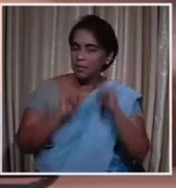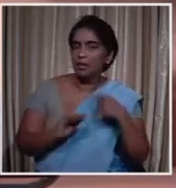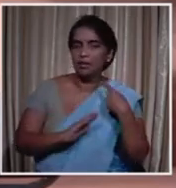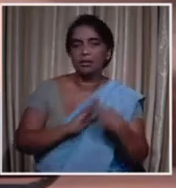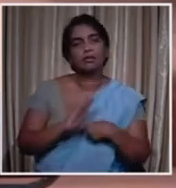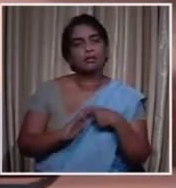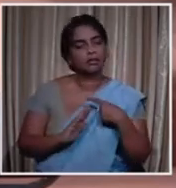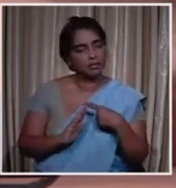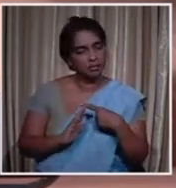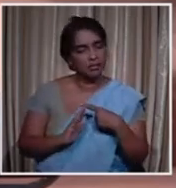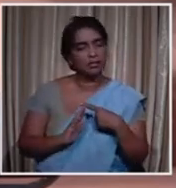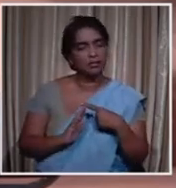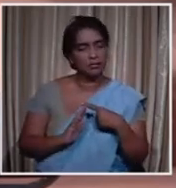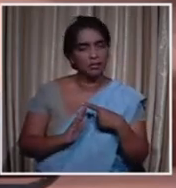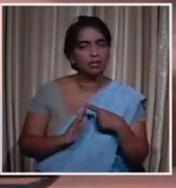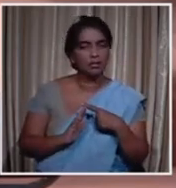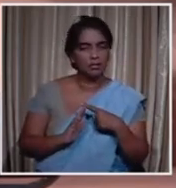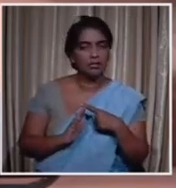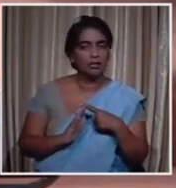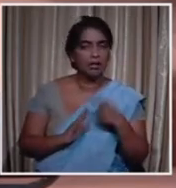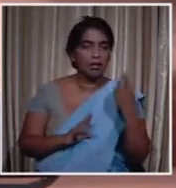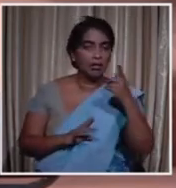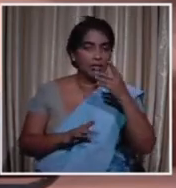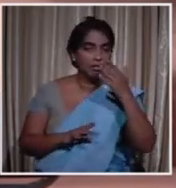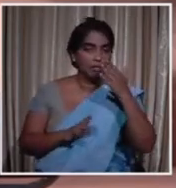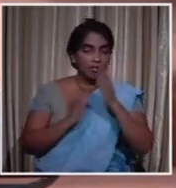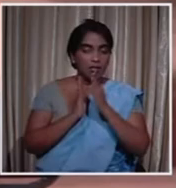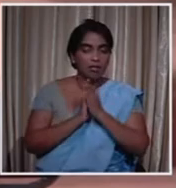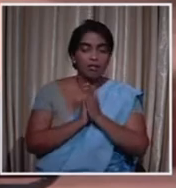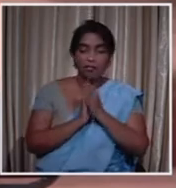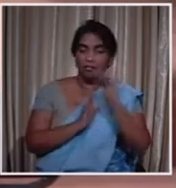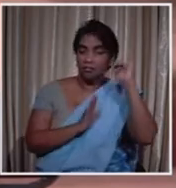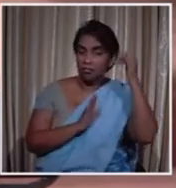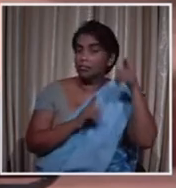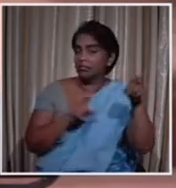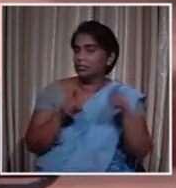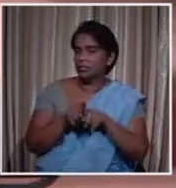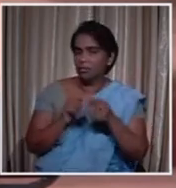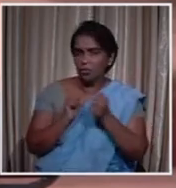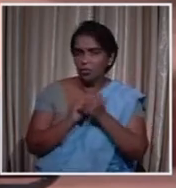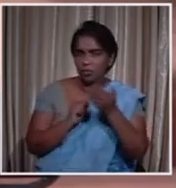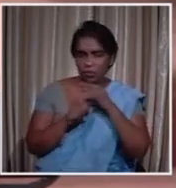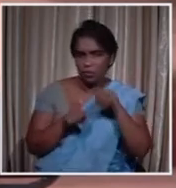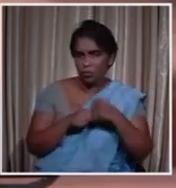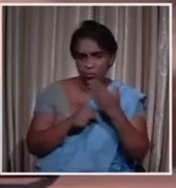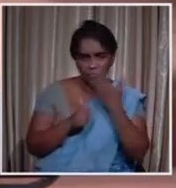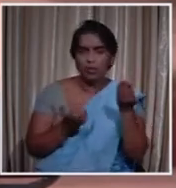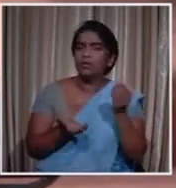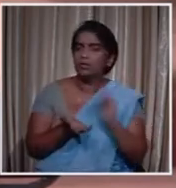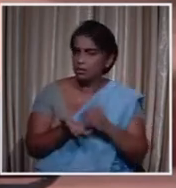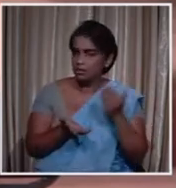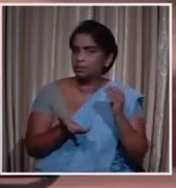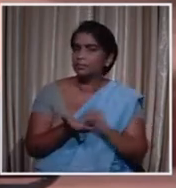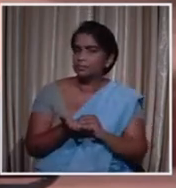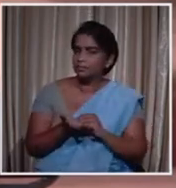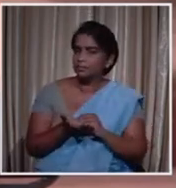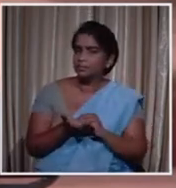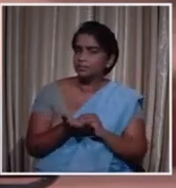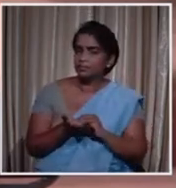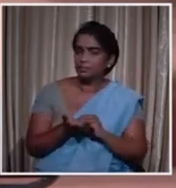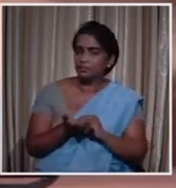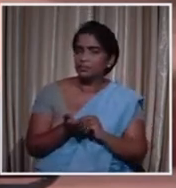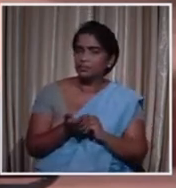பௌத்த மிக்குமார் மீற முடியுமா? முல்லைத்தீவு நீராவியடி பிள்ளையார் காலங்காலமாக வரலாற்று ரீதியாக தொன்மமாக